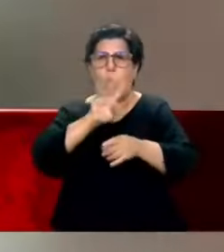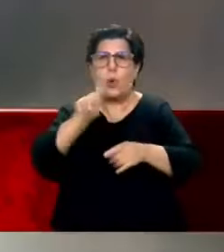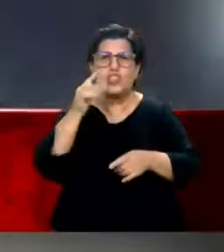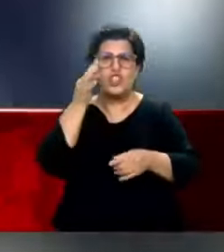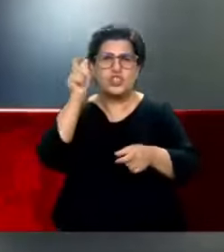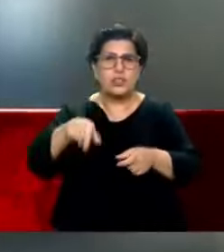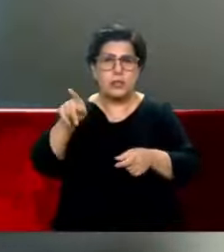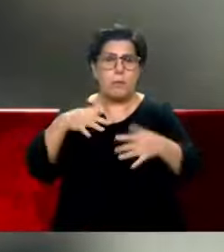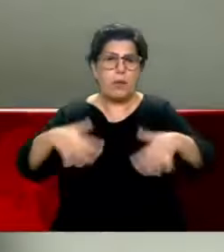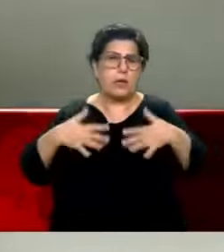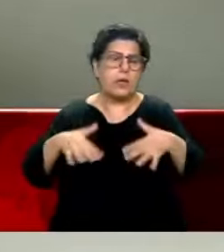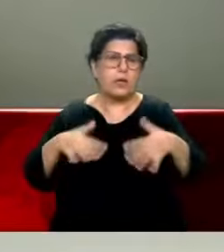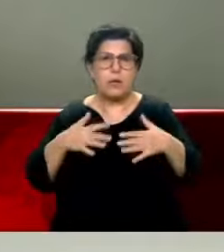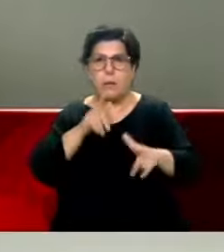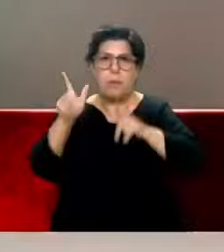başladı.